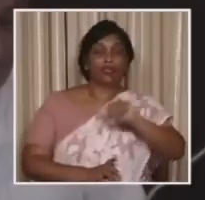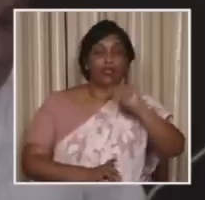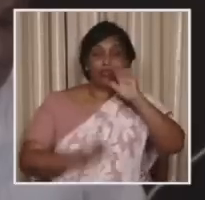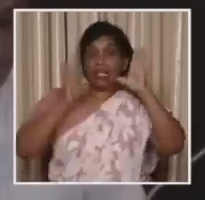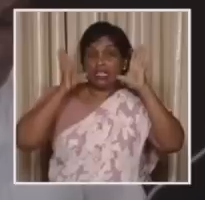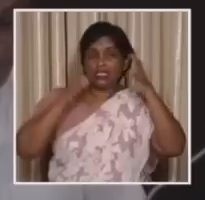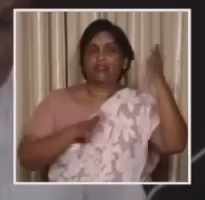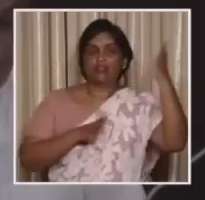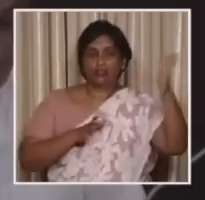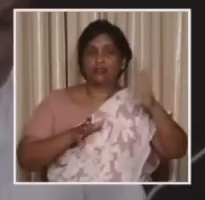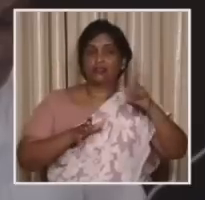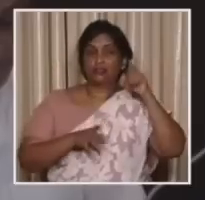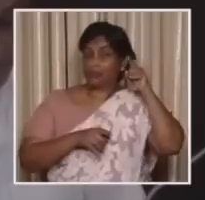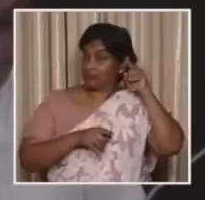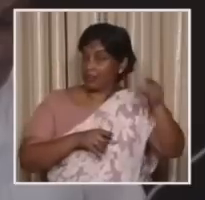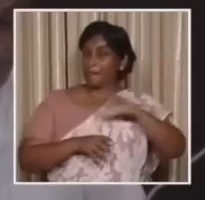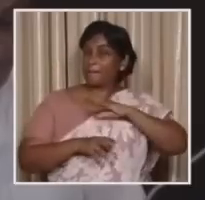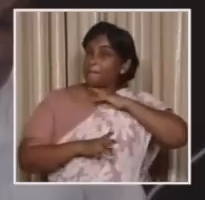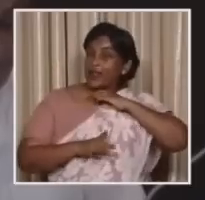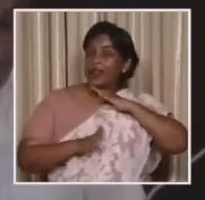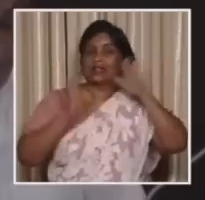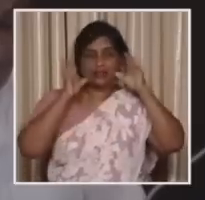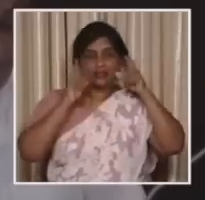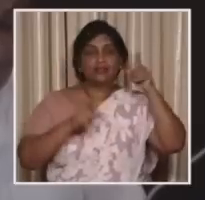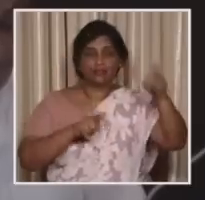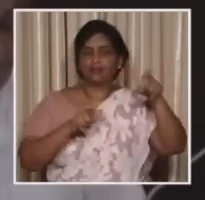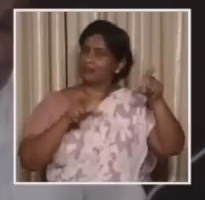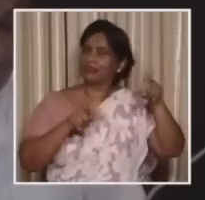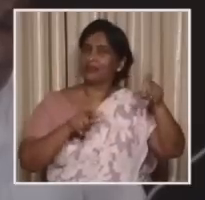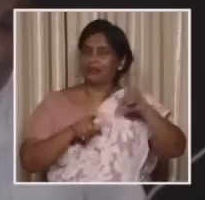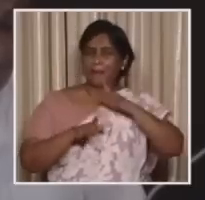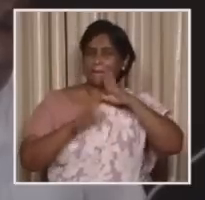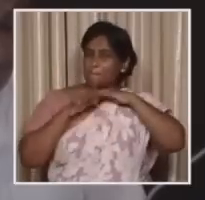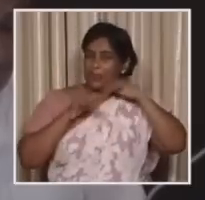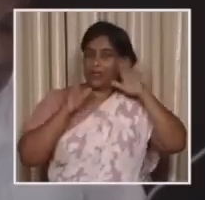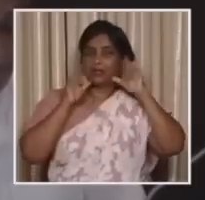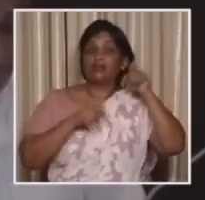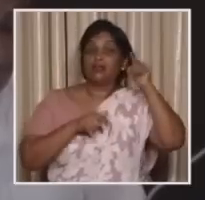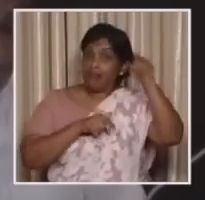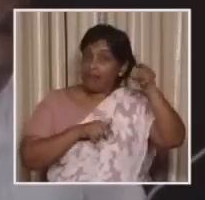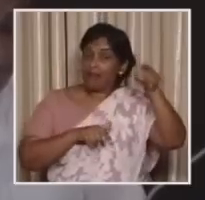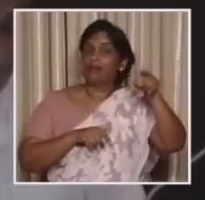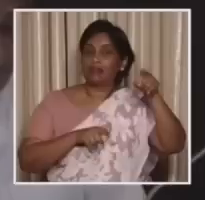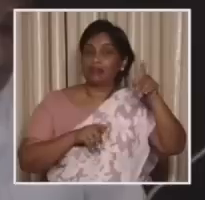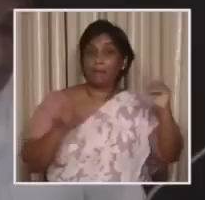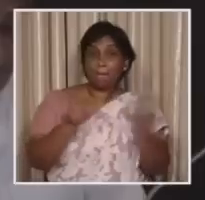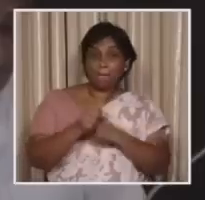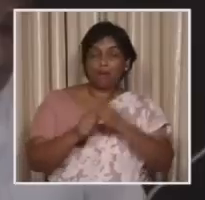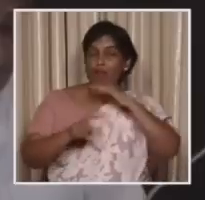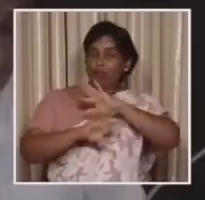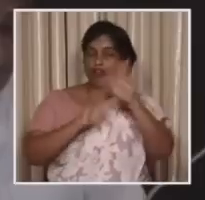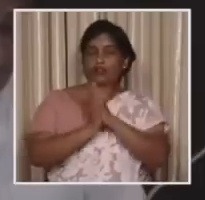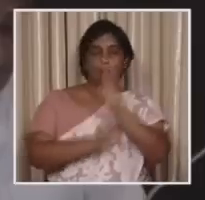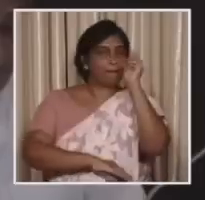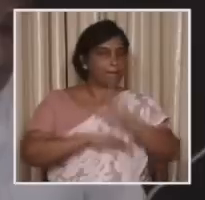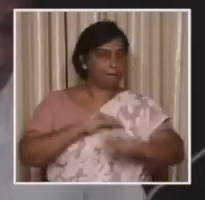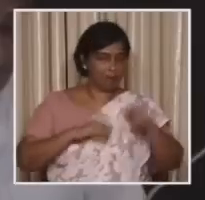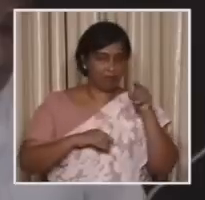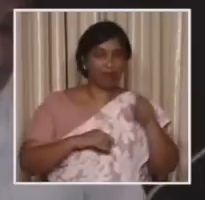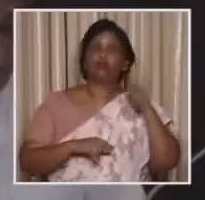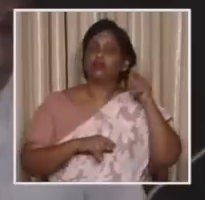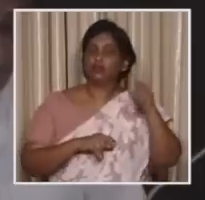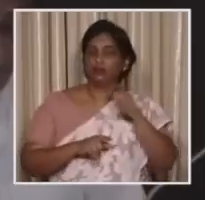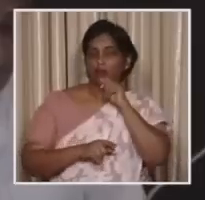යක්ෂයෙක්. අබුහින් ප්‍රේතෙක්. අබුහින් පිසාචෙක්. අබුහින් තමයි මේ මරණ පිටිපස්සේ නායකත්වයේ දරපු කෙනා.